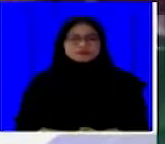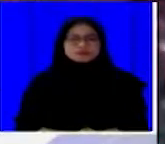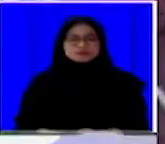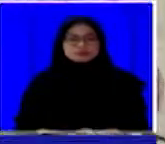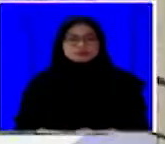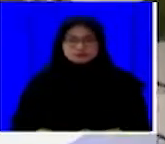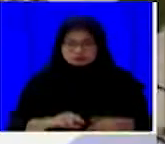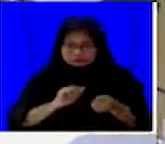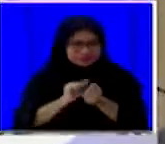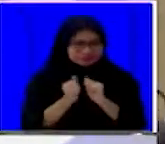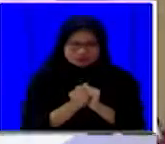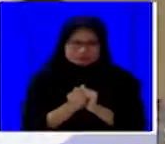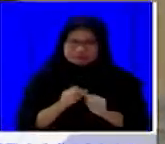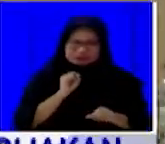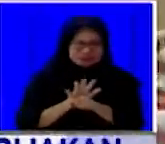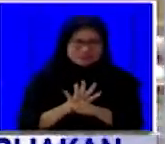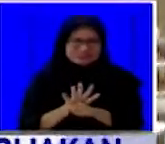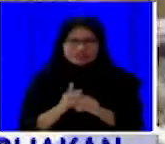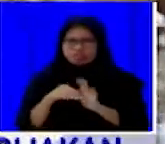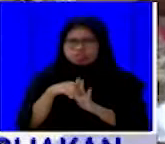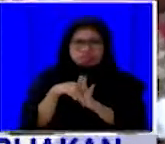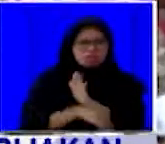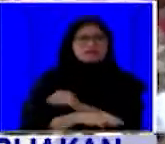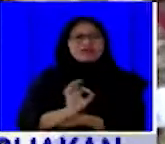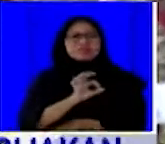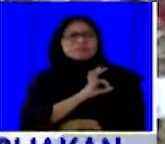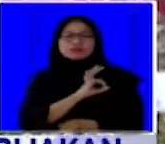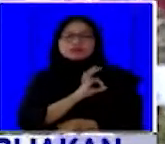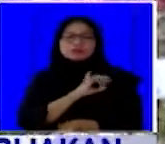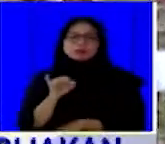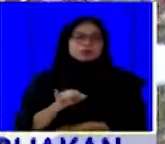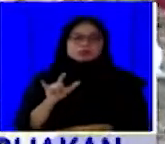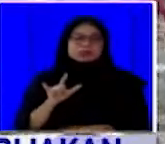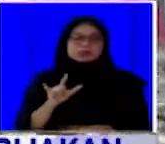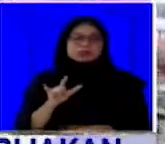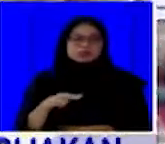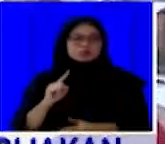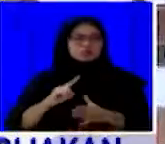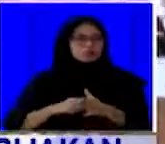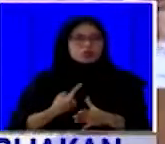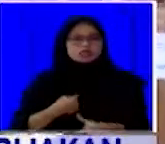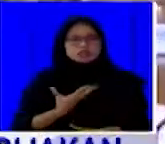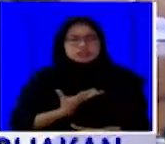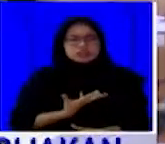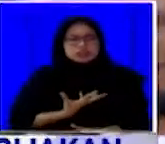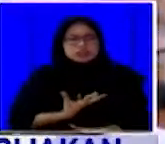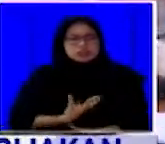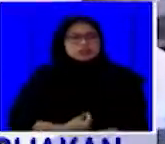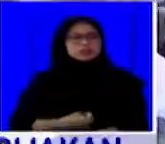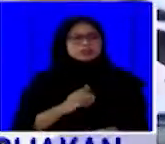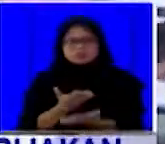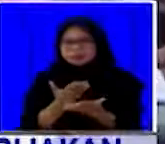Kasus COVID yang tak kunjung menurun membuat Presiden Joko Widodo gerah. Presiden meminta jajarannya mengkalkulasi dengan cermat